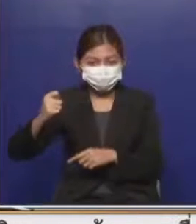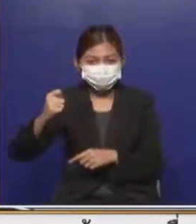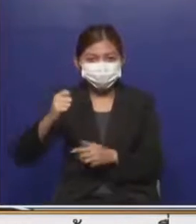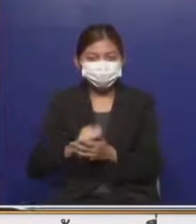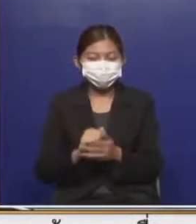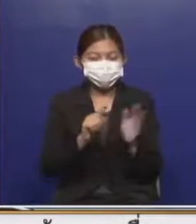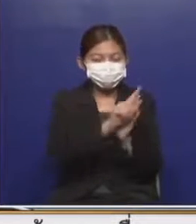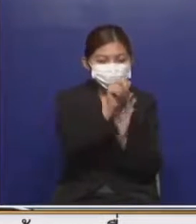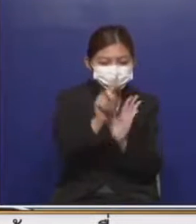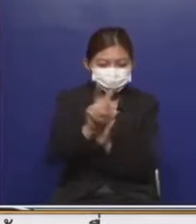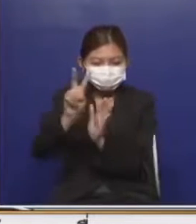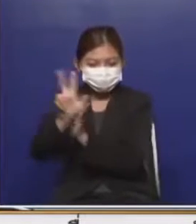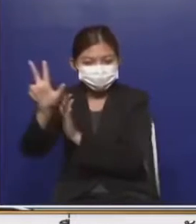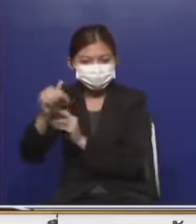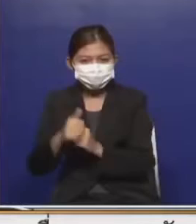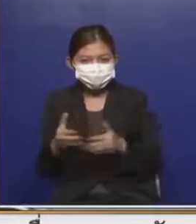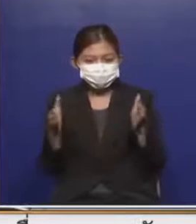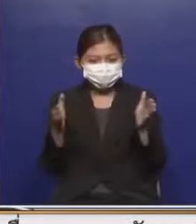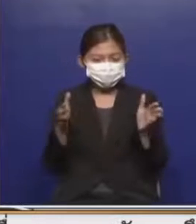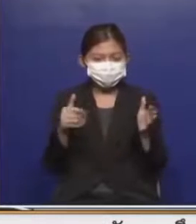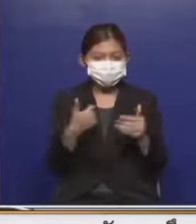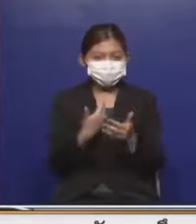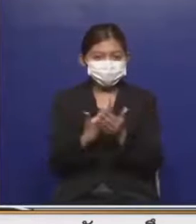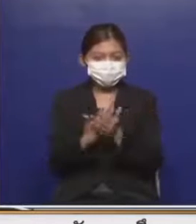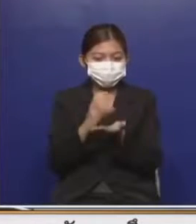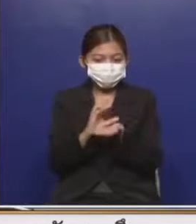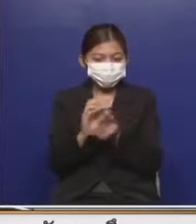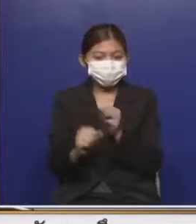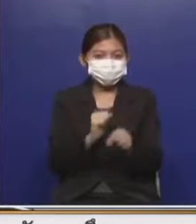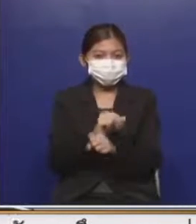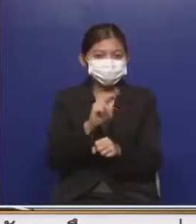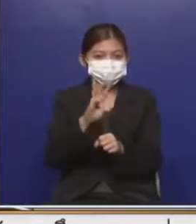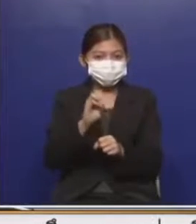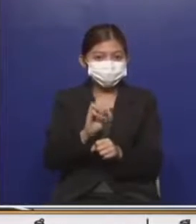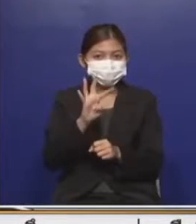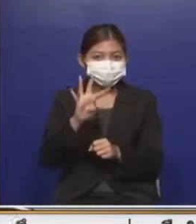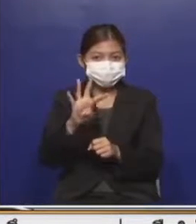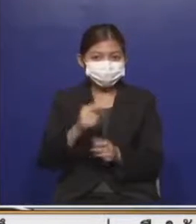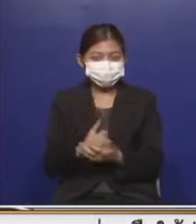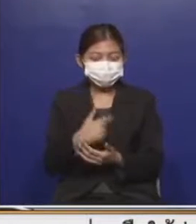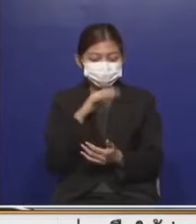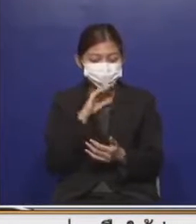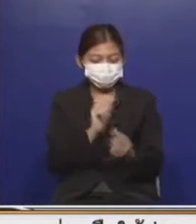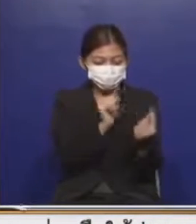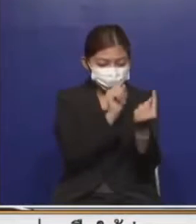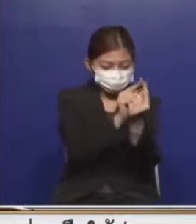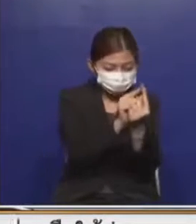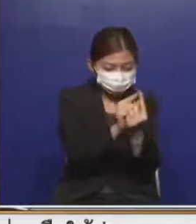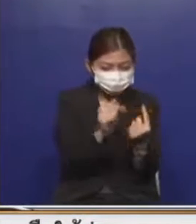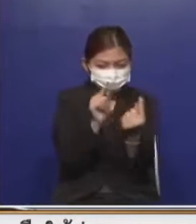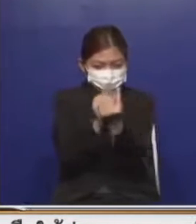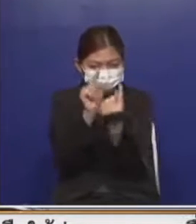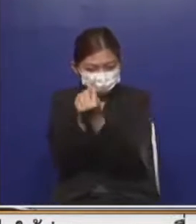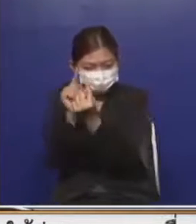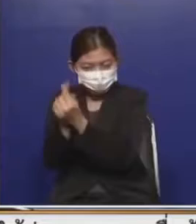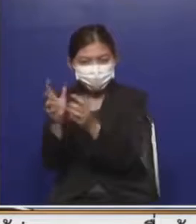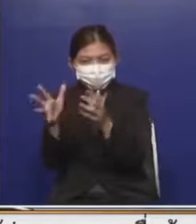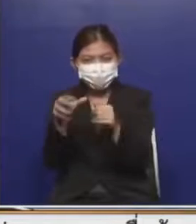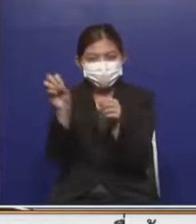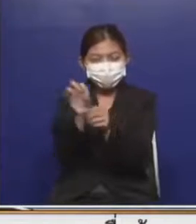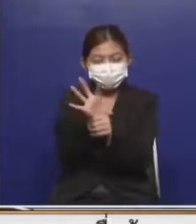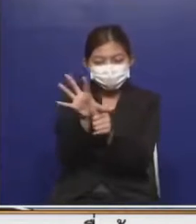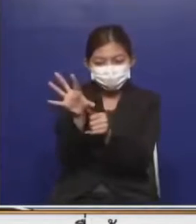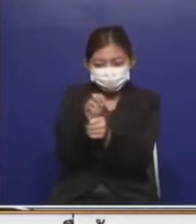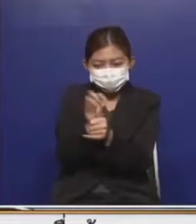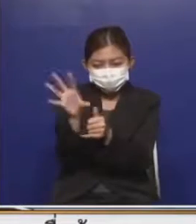2 และละลอก 3 อยู่ในปงบประมาณ 64นัตงแต่วันที่พบผู้ตดเช้ออะไรแรกจนถวันนี้รฐบาลม